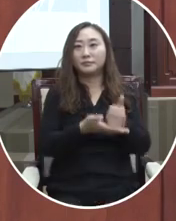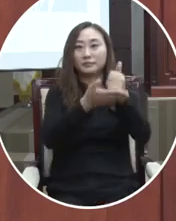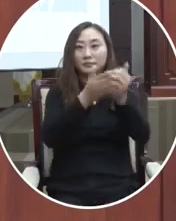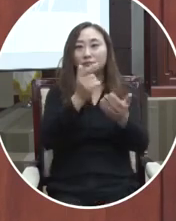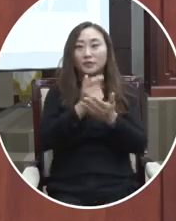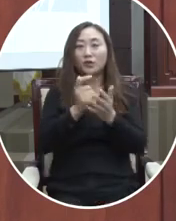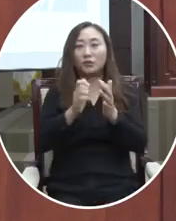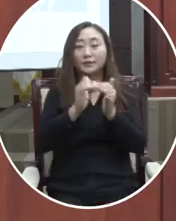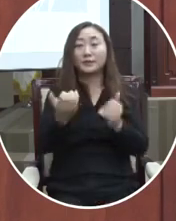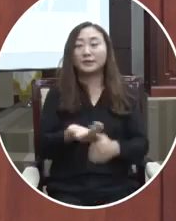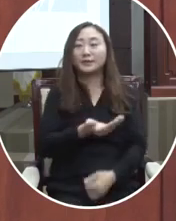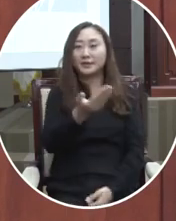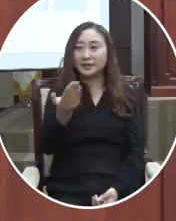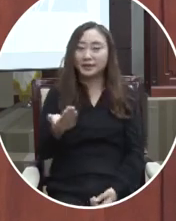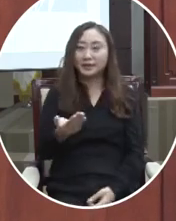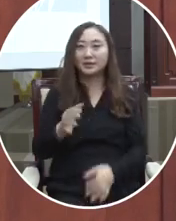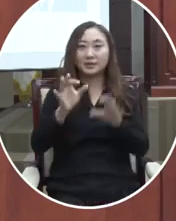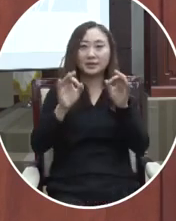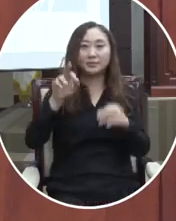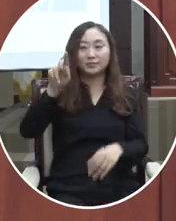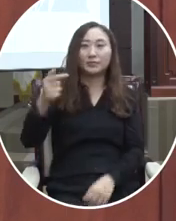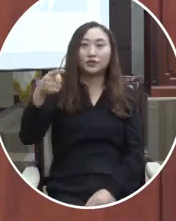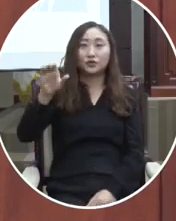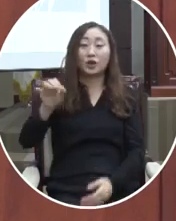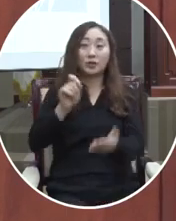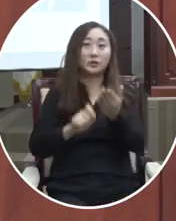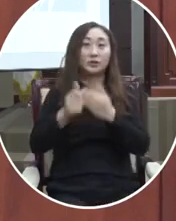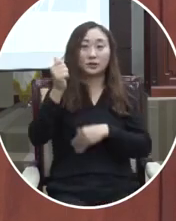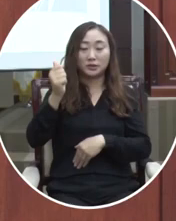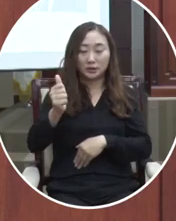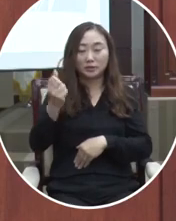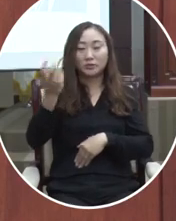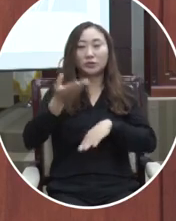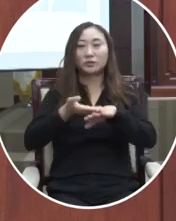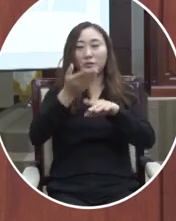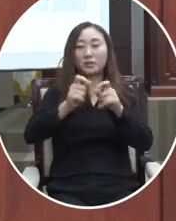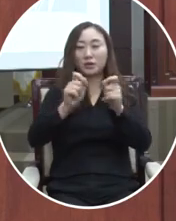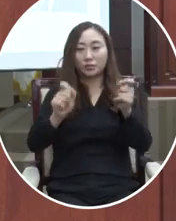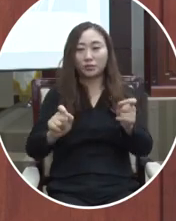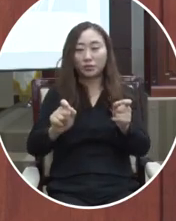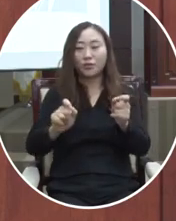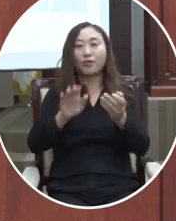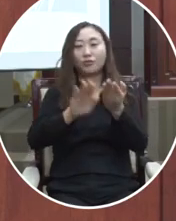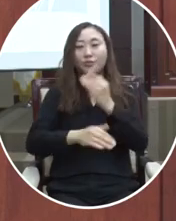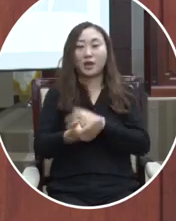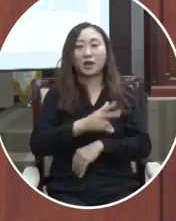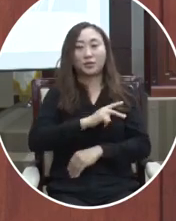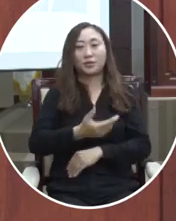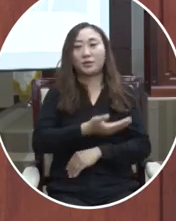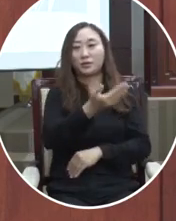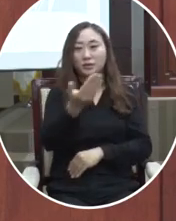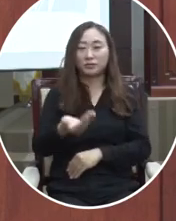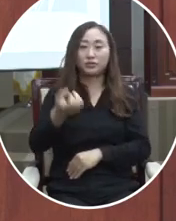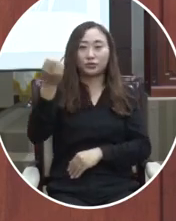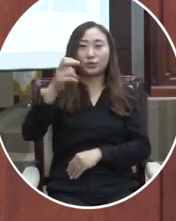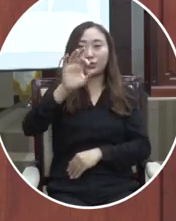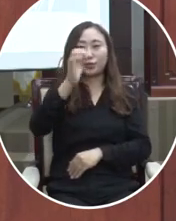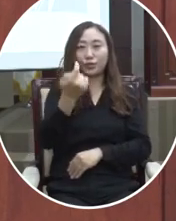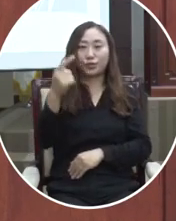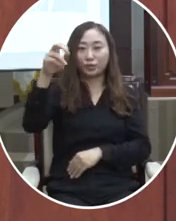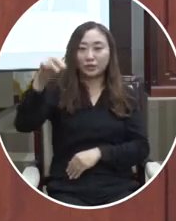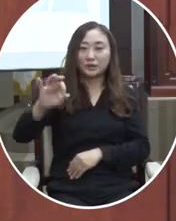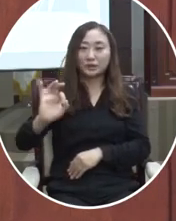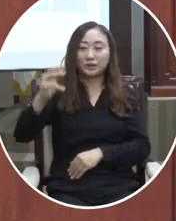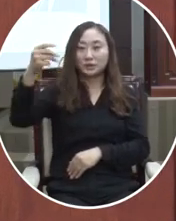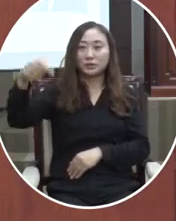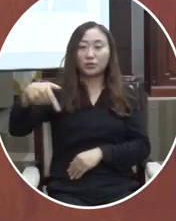존경하는 노원구민 여러분, 김진성 의장님을 비롯한 선배, 동료, 후배 의원 여러분, 그리고 오승록